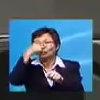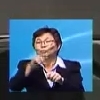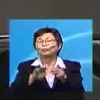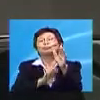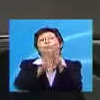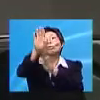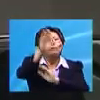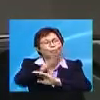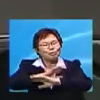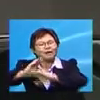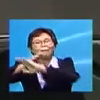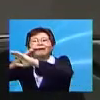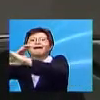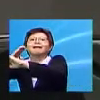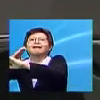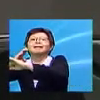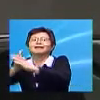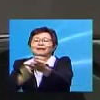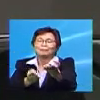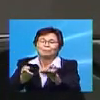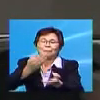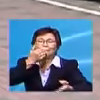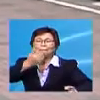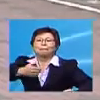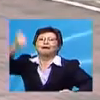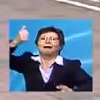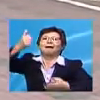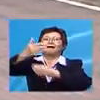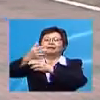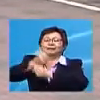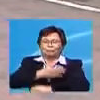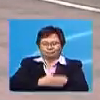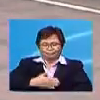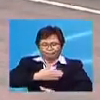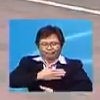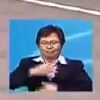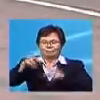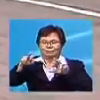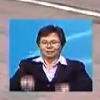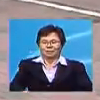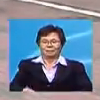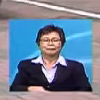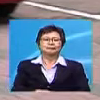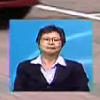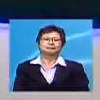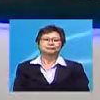Bukan Halangan supaya perkhidmatan terbaik dapat dinikmati oleh